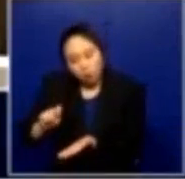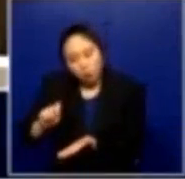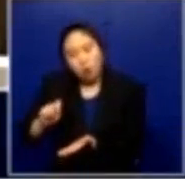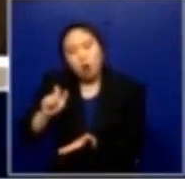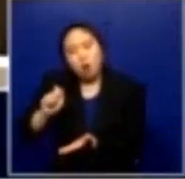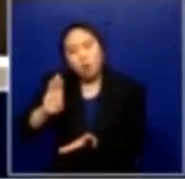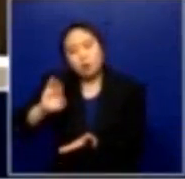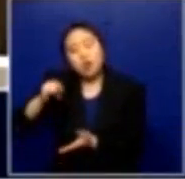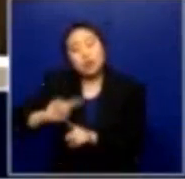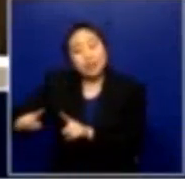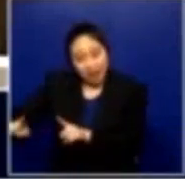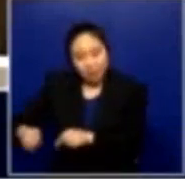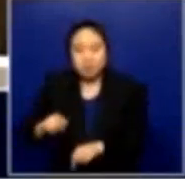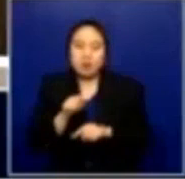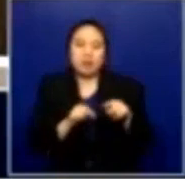ไว้ที่